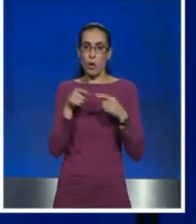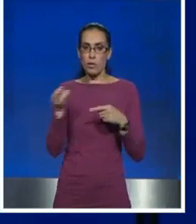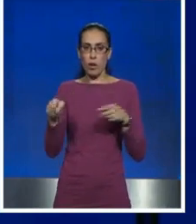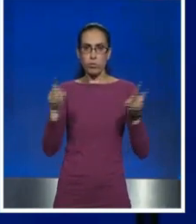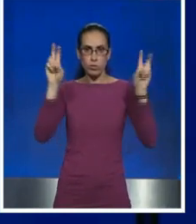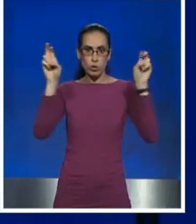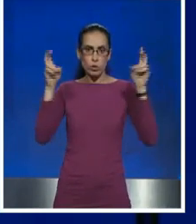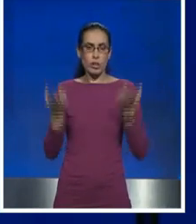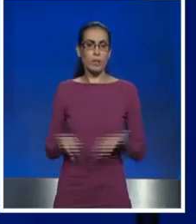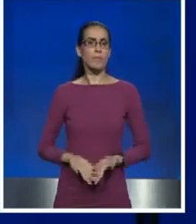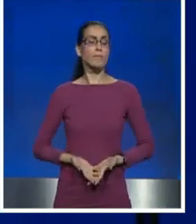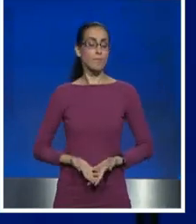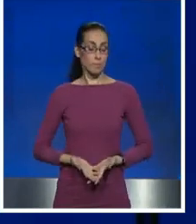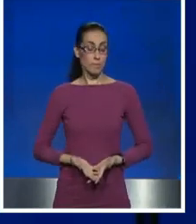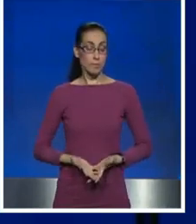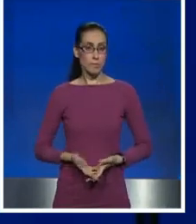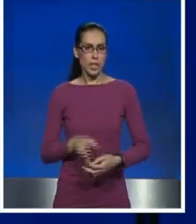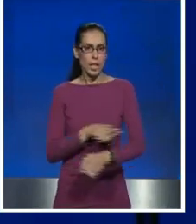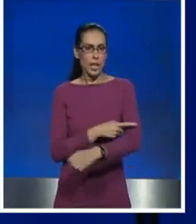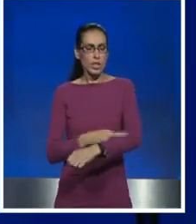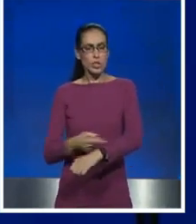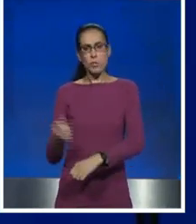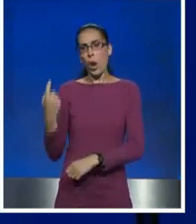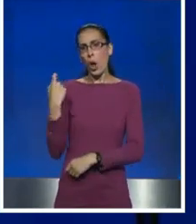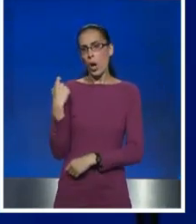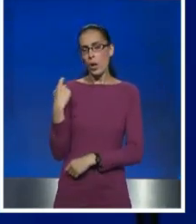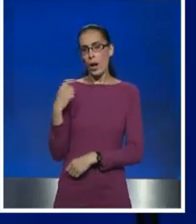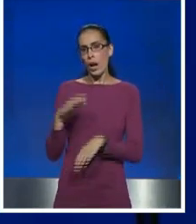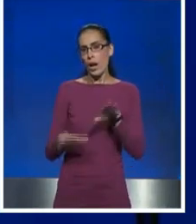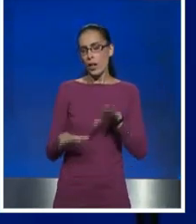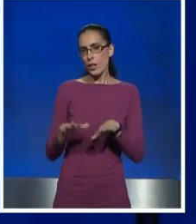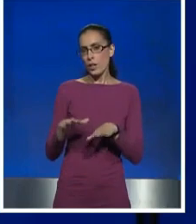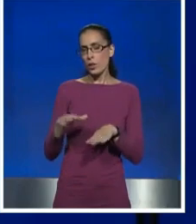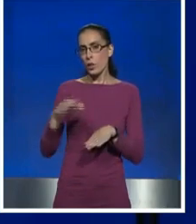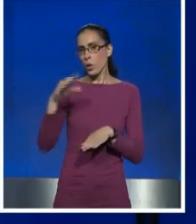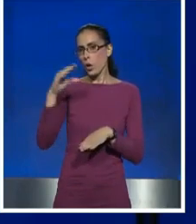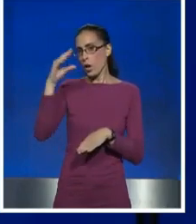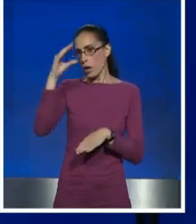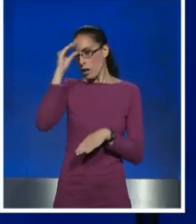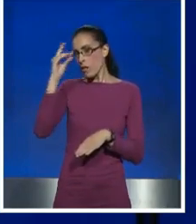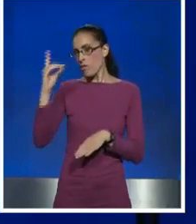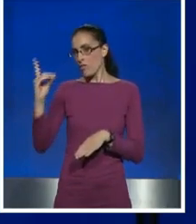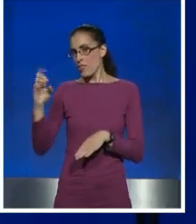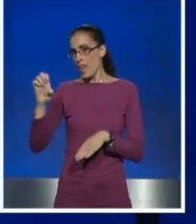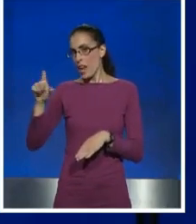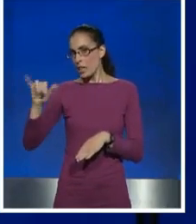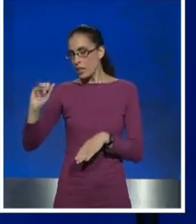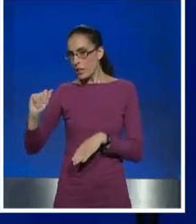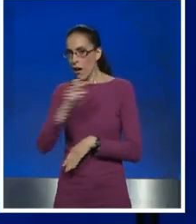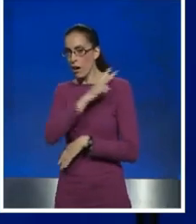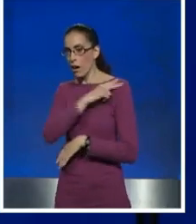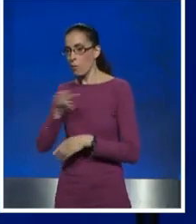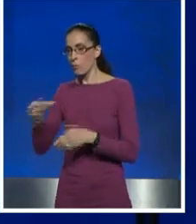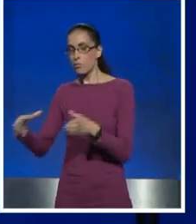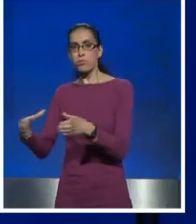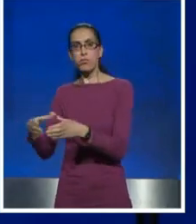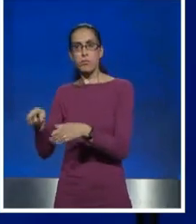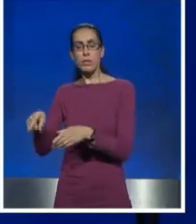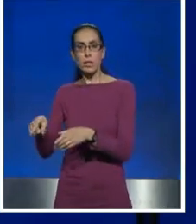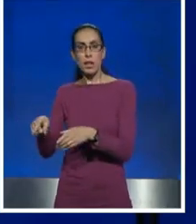Ngħid id-dritt, il-ġimgħa l-oħra li kieku s-sur Delija rid dibattitu ta' vera fuq xahar bank, seta' ċempelli li kieku